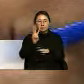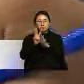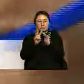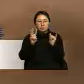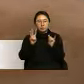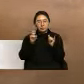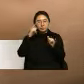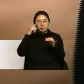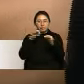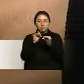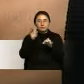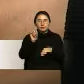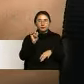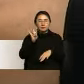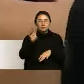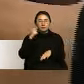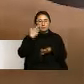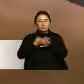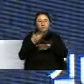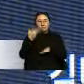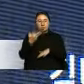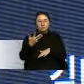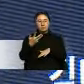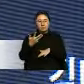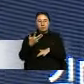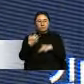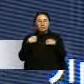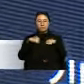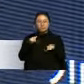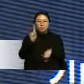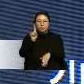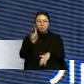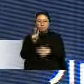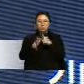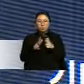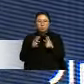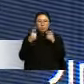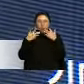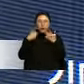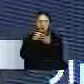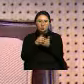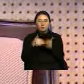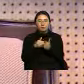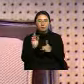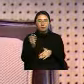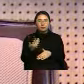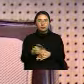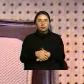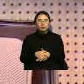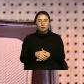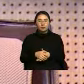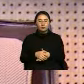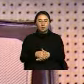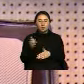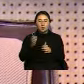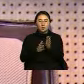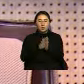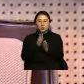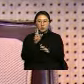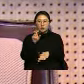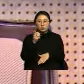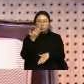찬성 수불 4표 반대 8 표 기권 1표로 사업은 최종 확정됐습니다 고양시는